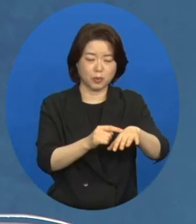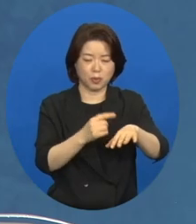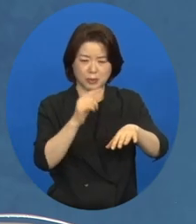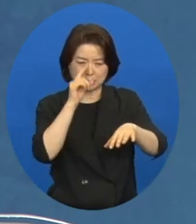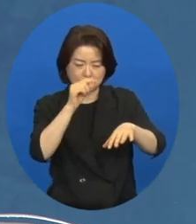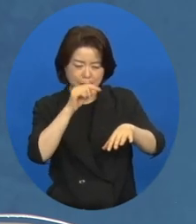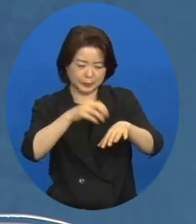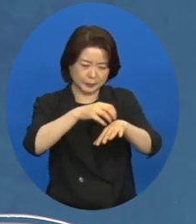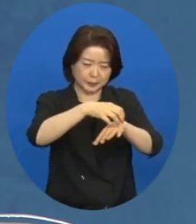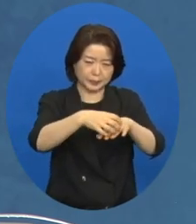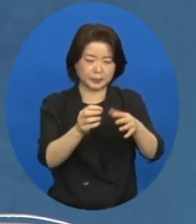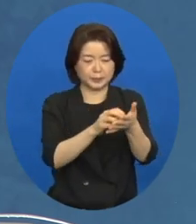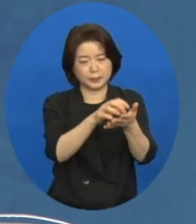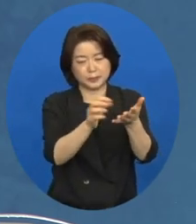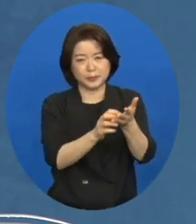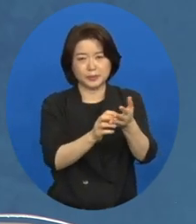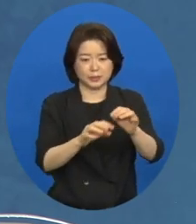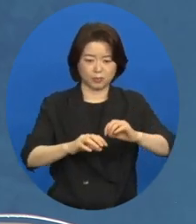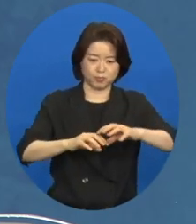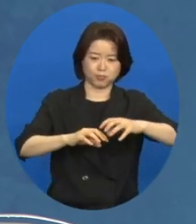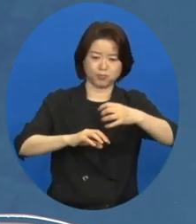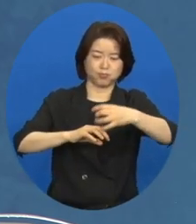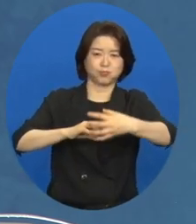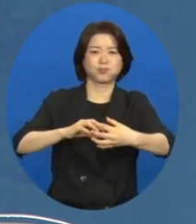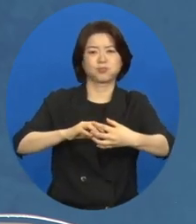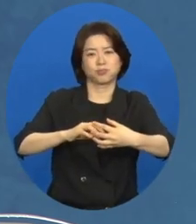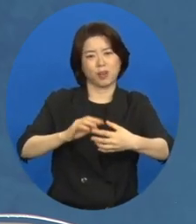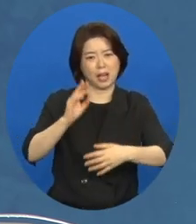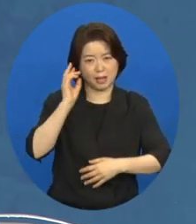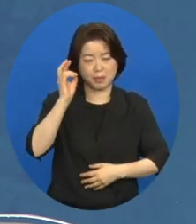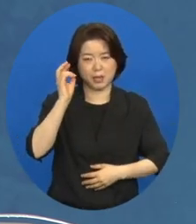거칠고 투박한 손 아니었겠습니까?